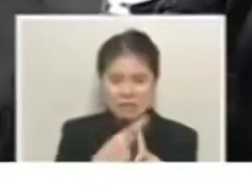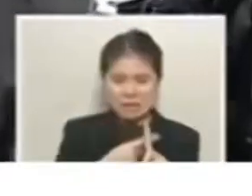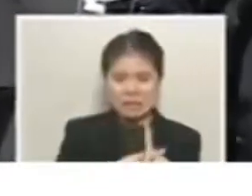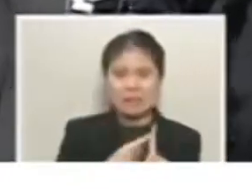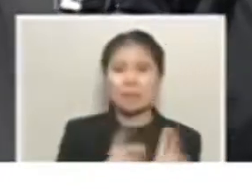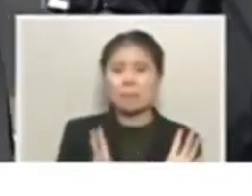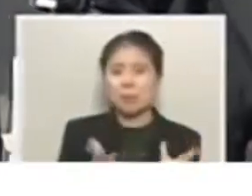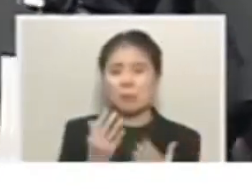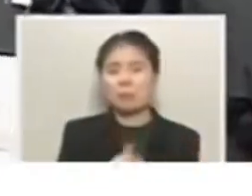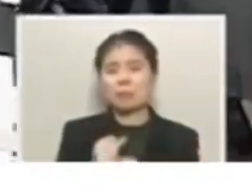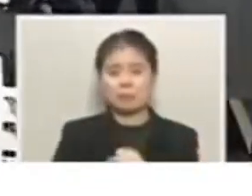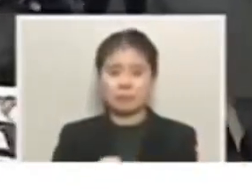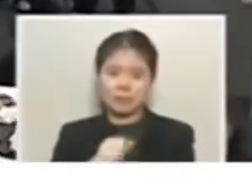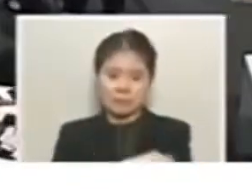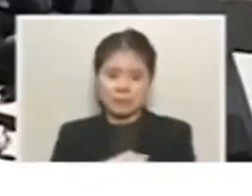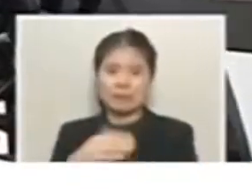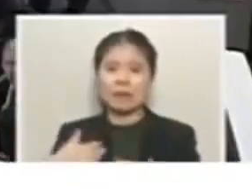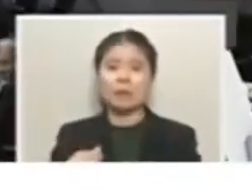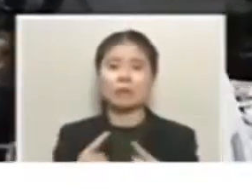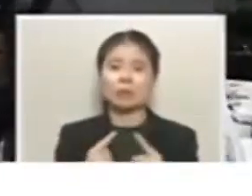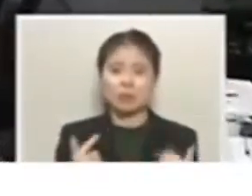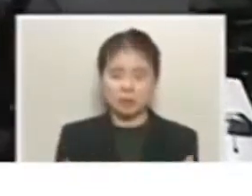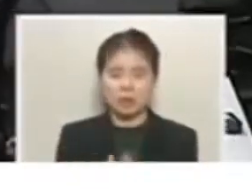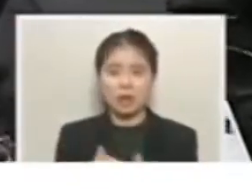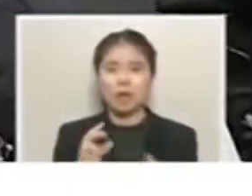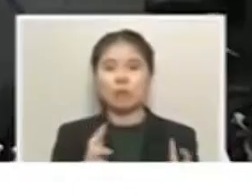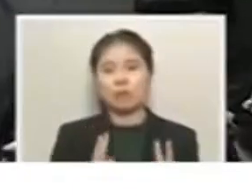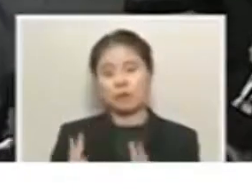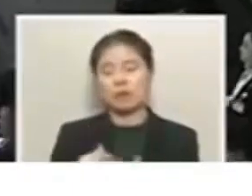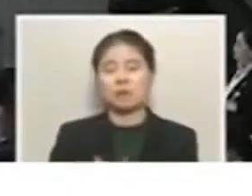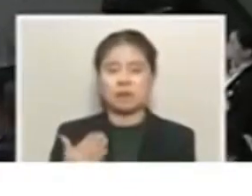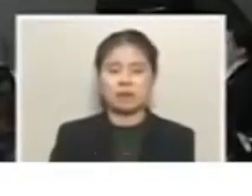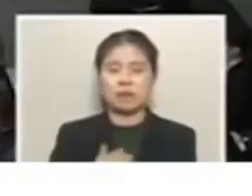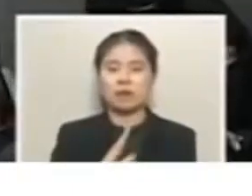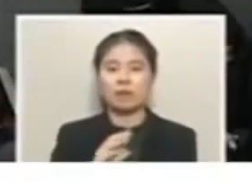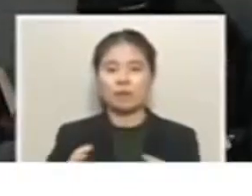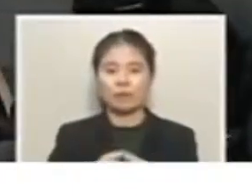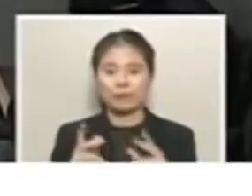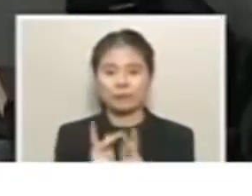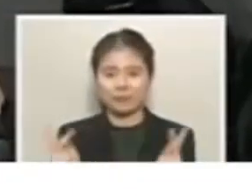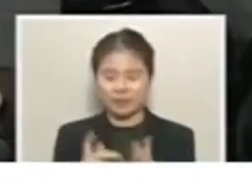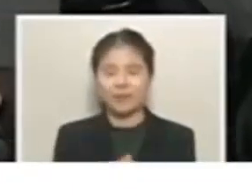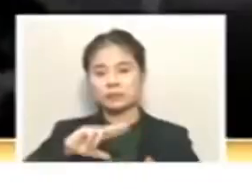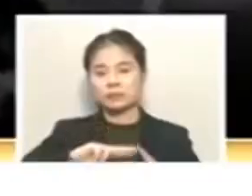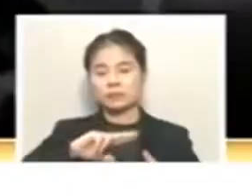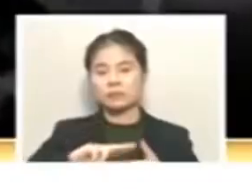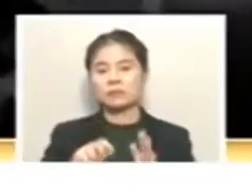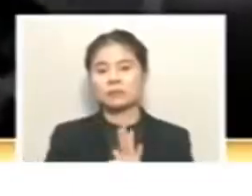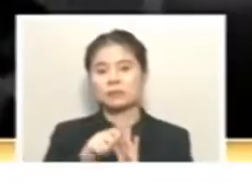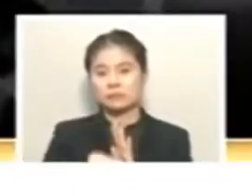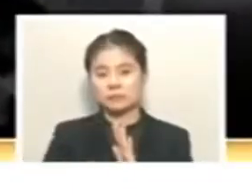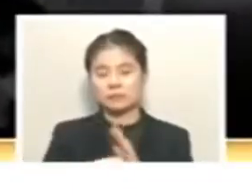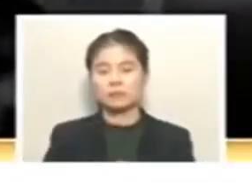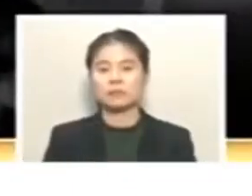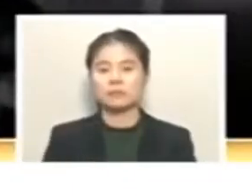ขอให้ผู้แทนรัฐบาลทั้ง15คนต้องเป็นคนที่มีเวลาว่างเพราะต้องนั่งอยู่ตลอดการประชุมเนื่องจากว่าการพิจารณาจะ